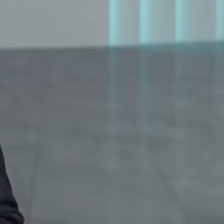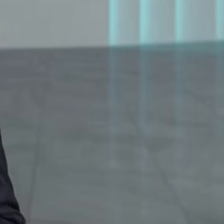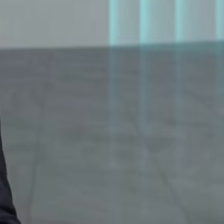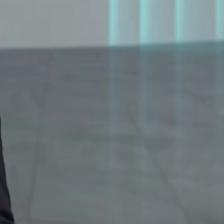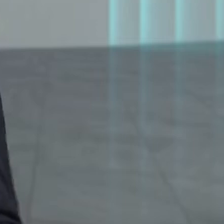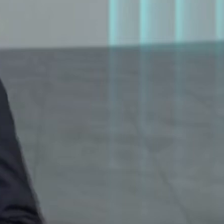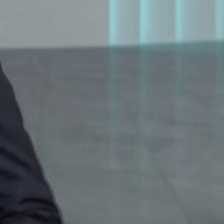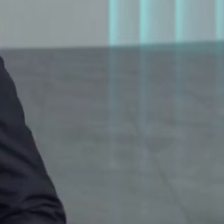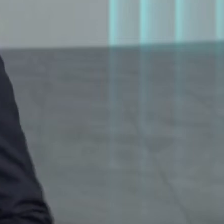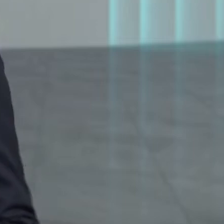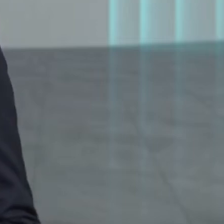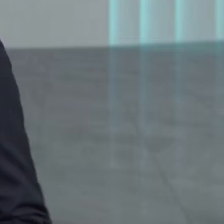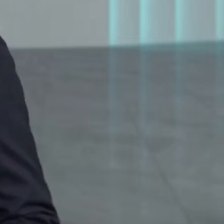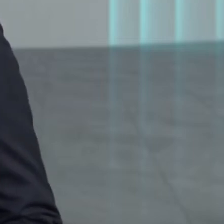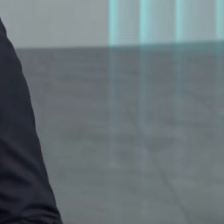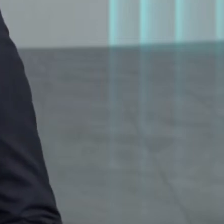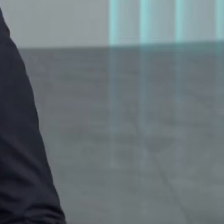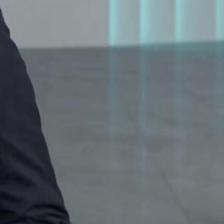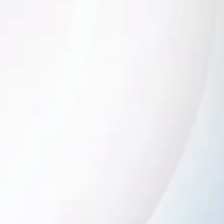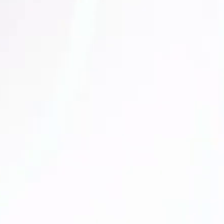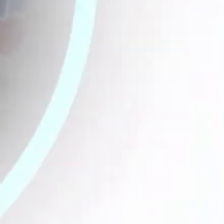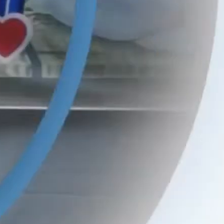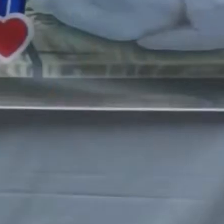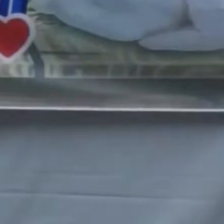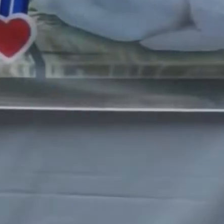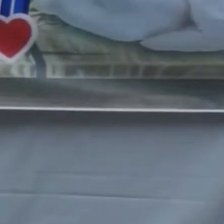Assalamualaikum dan salam Suk untuk